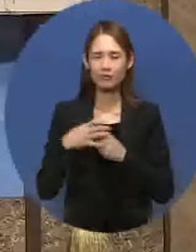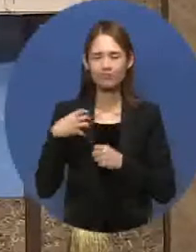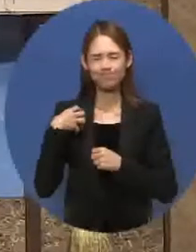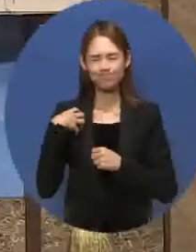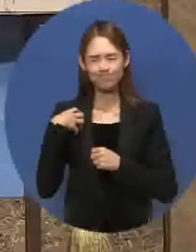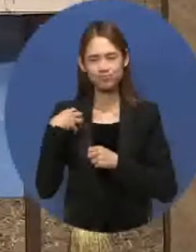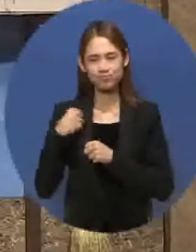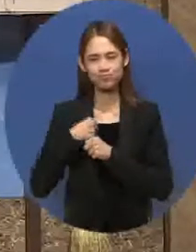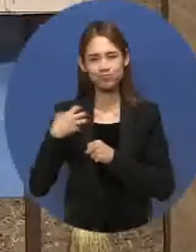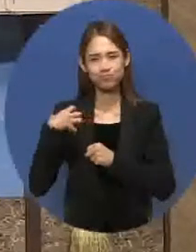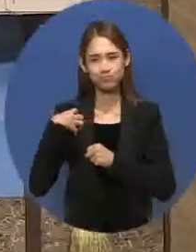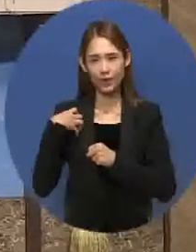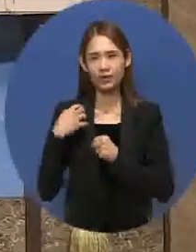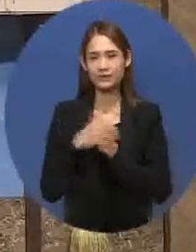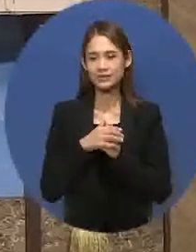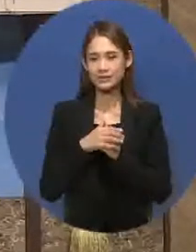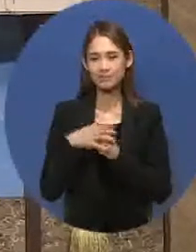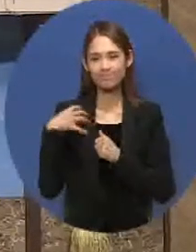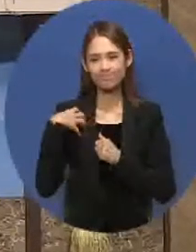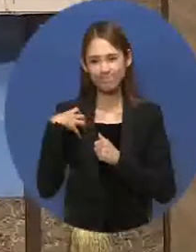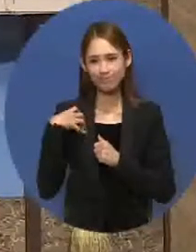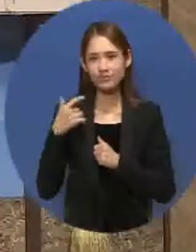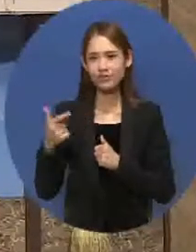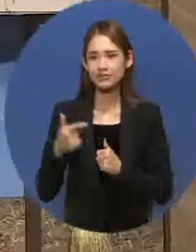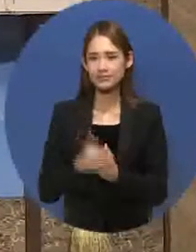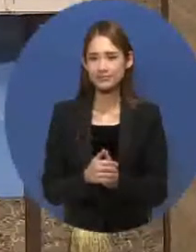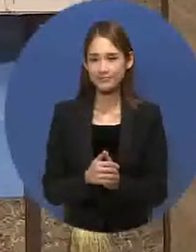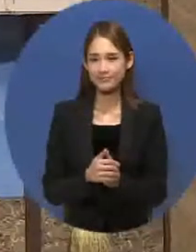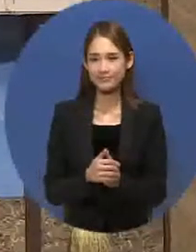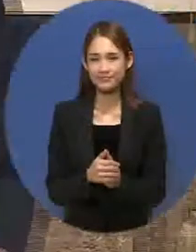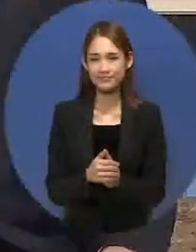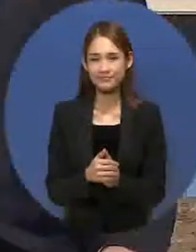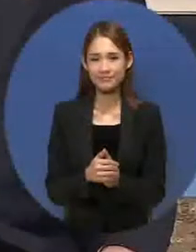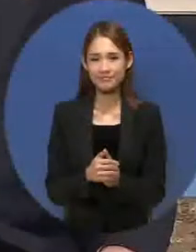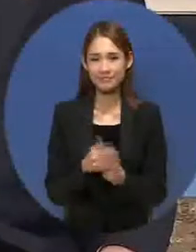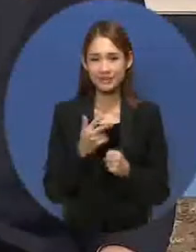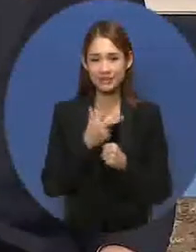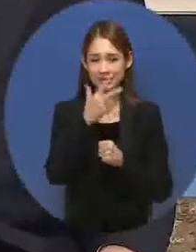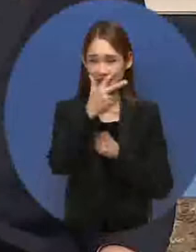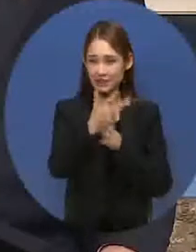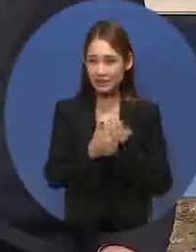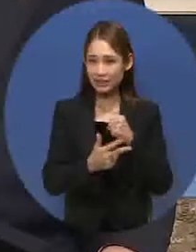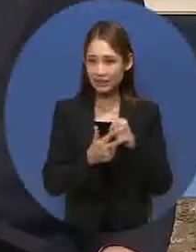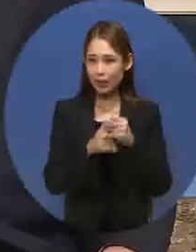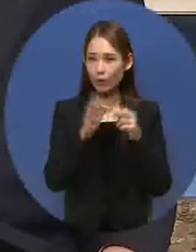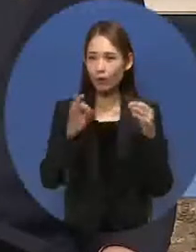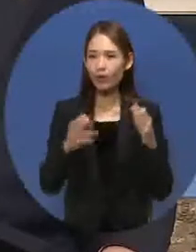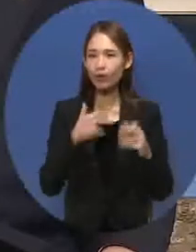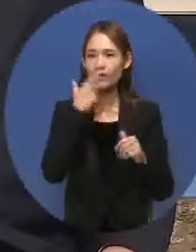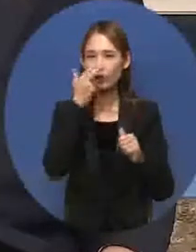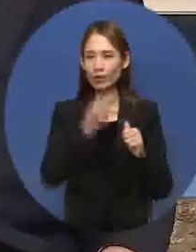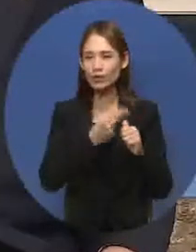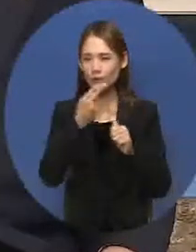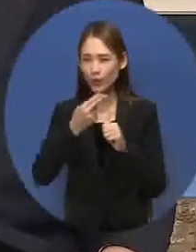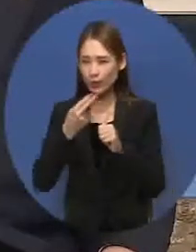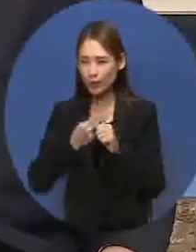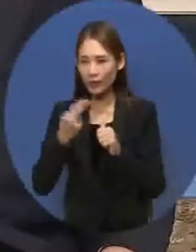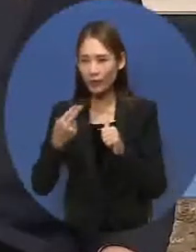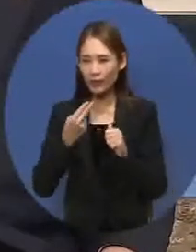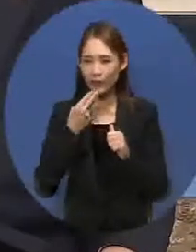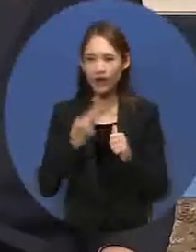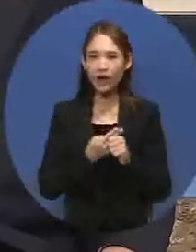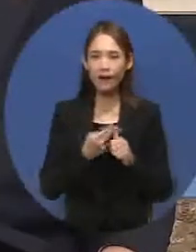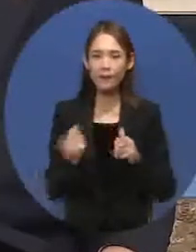때문에 한편 어깨가 많이 무겁습니다. 그러니까 7년 동안의 도전 끝에 결국에는